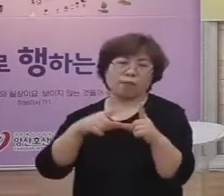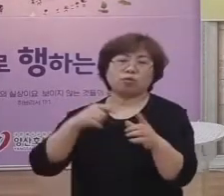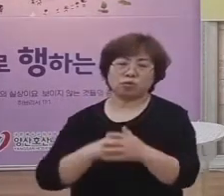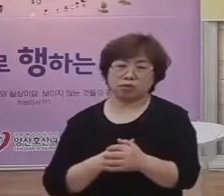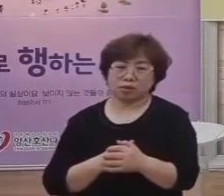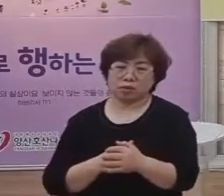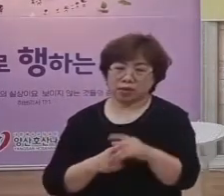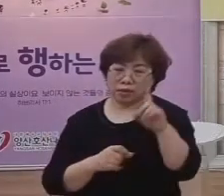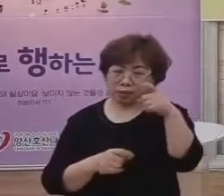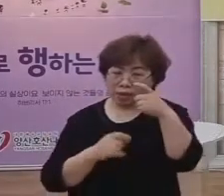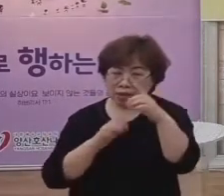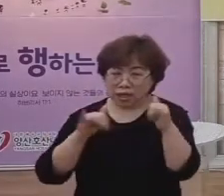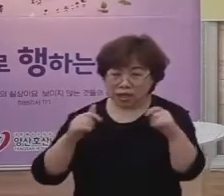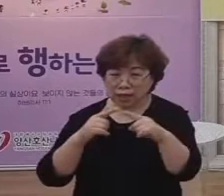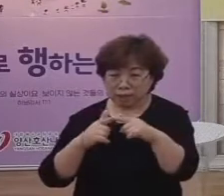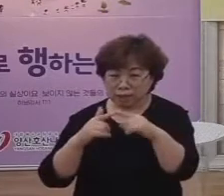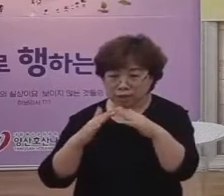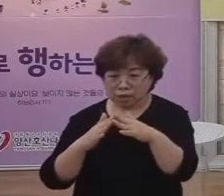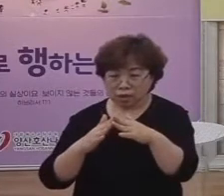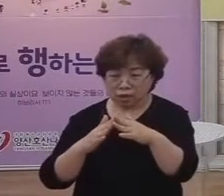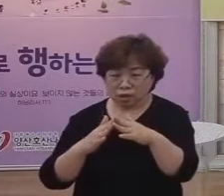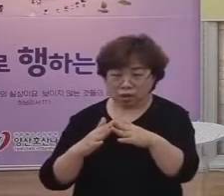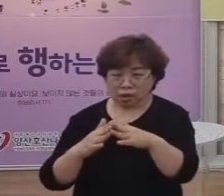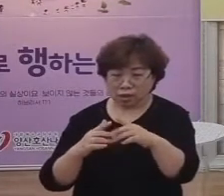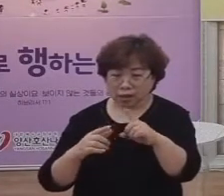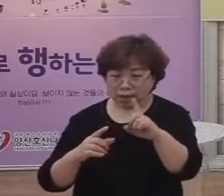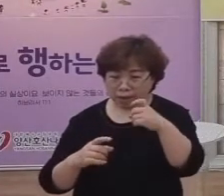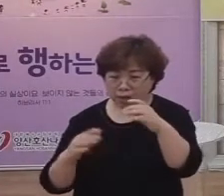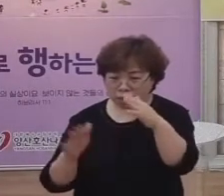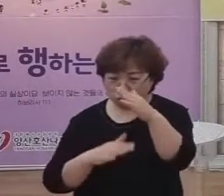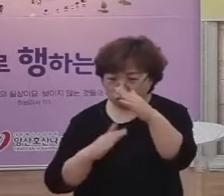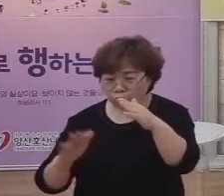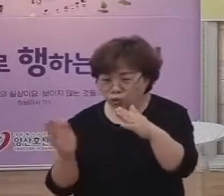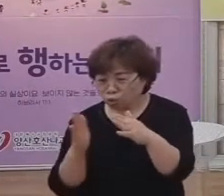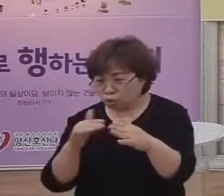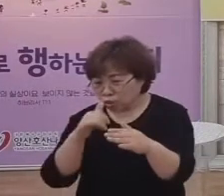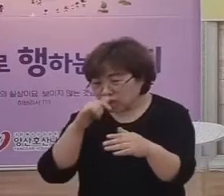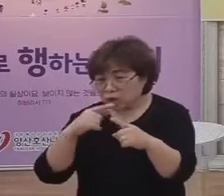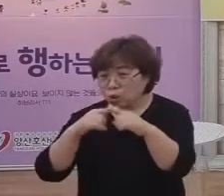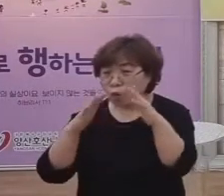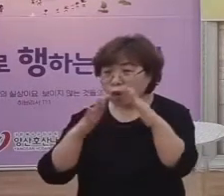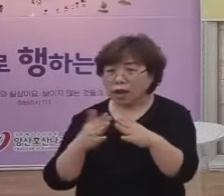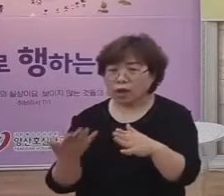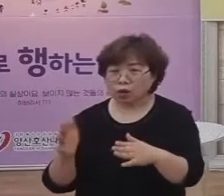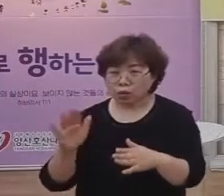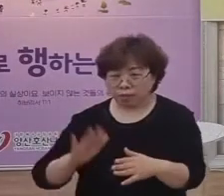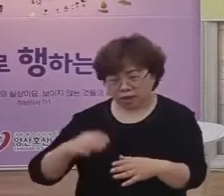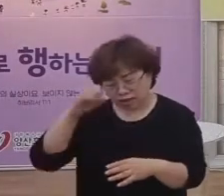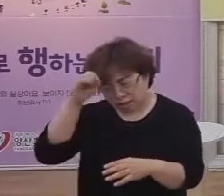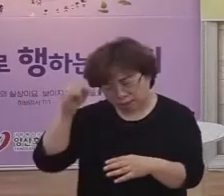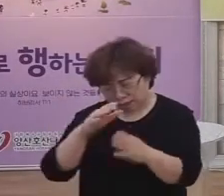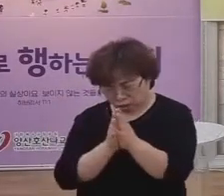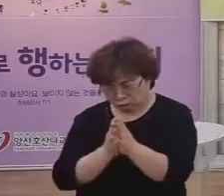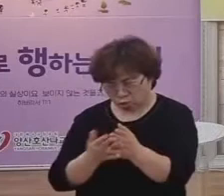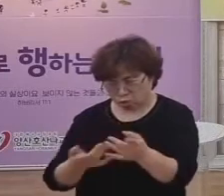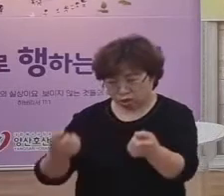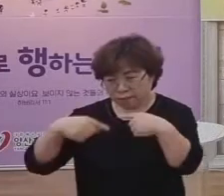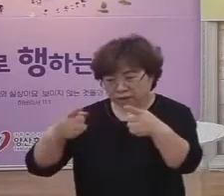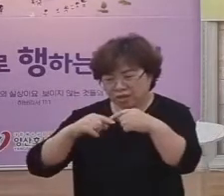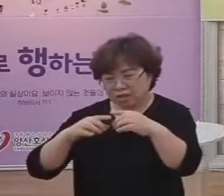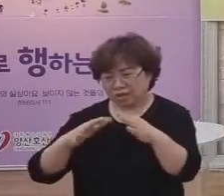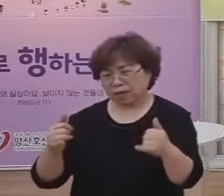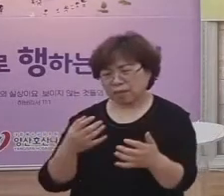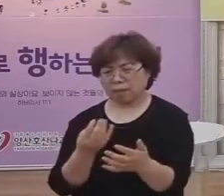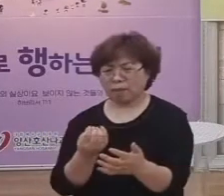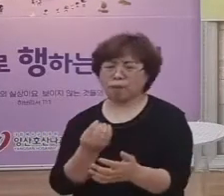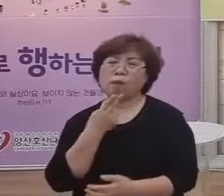출석해도 새벽 예배에 나오는 분은 한 10명 될까 말까. 옛날부터 지금까지 통계가 그랬어요. 자, 이 새벽 예배에